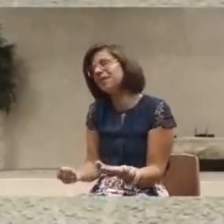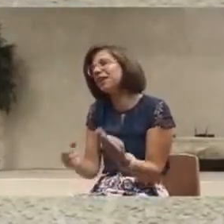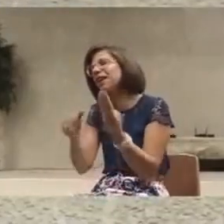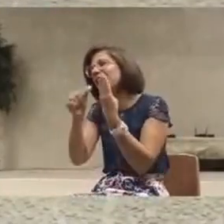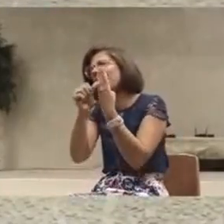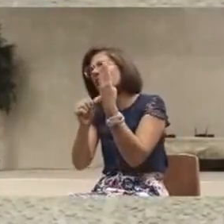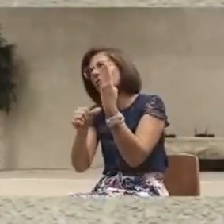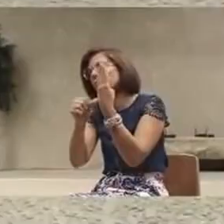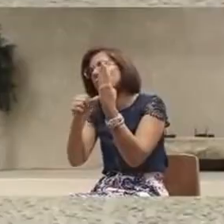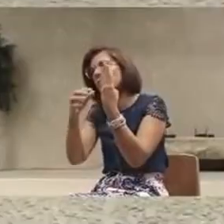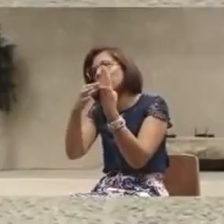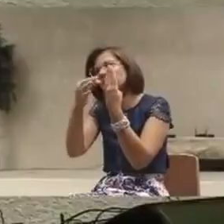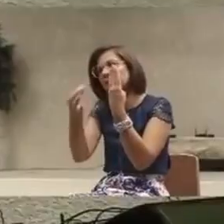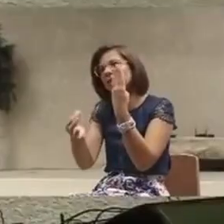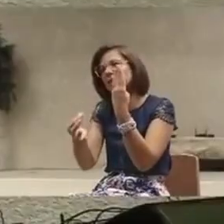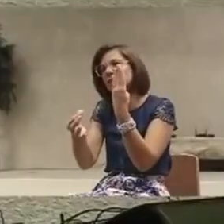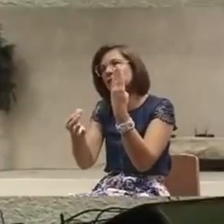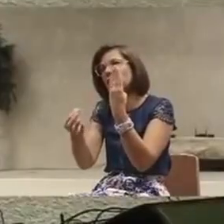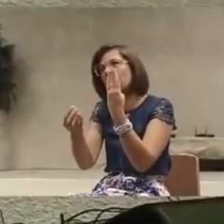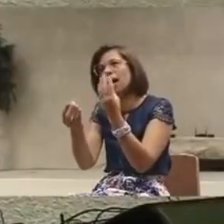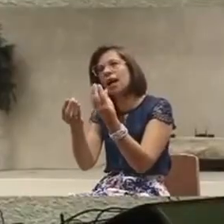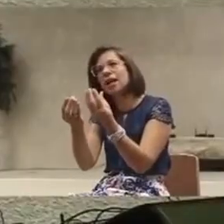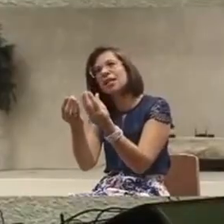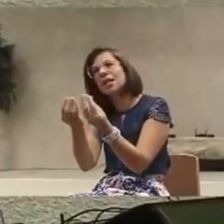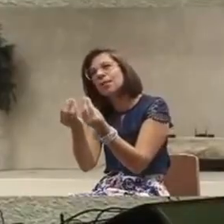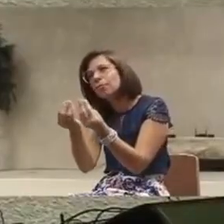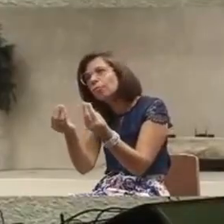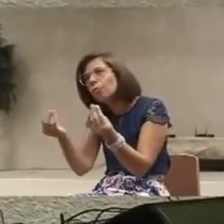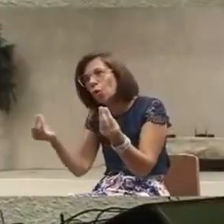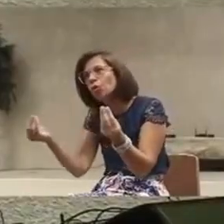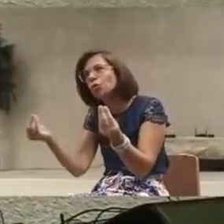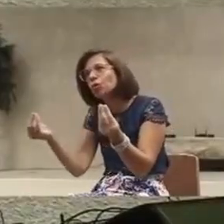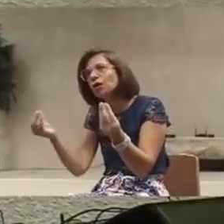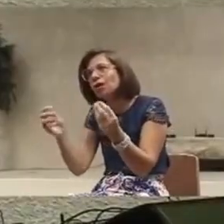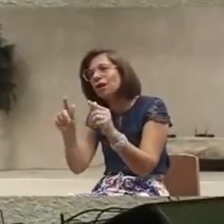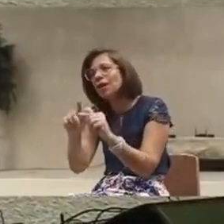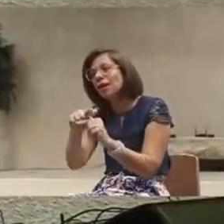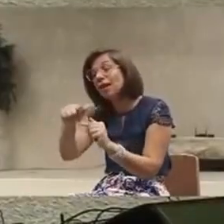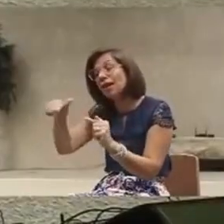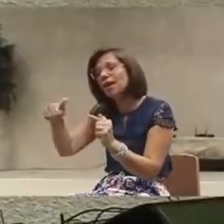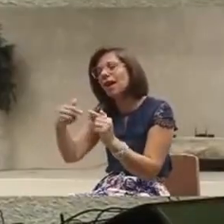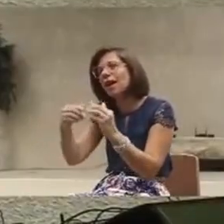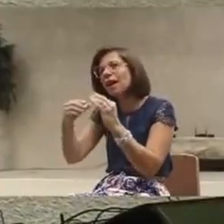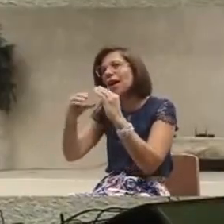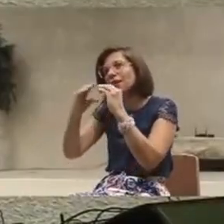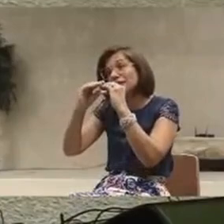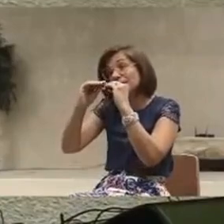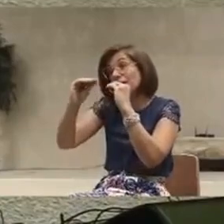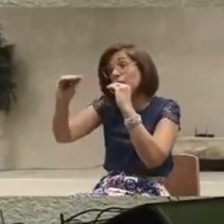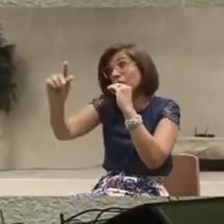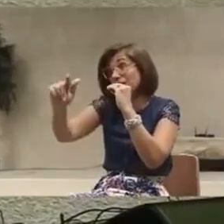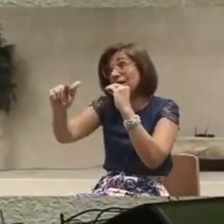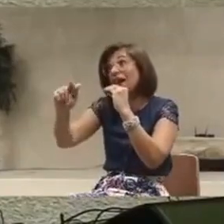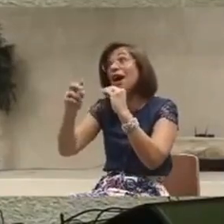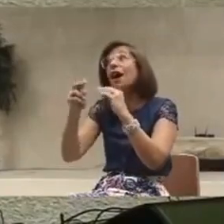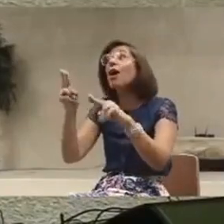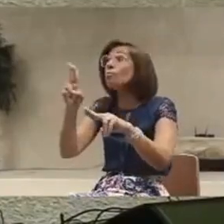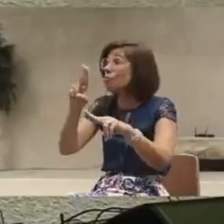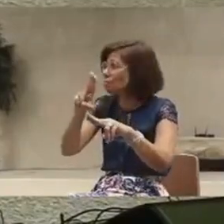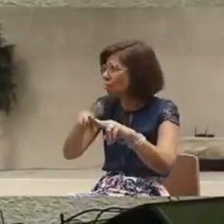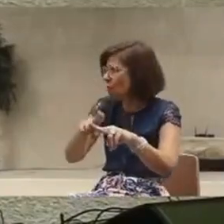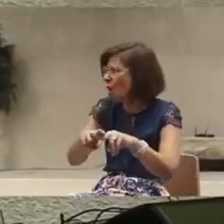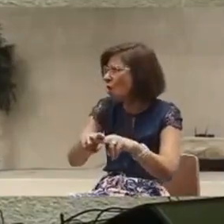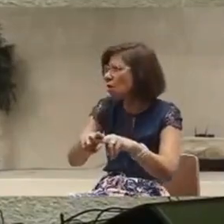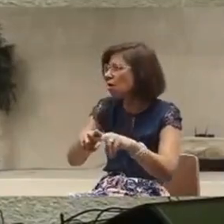ils sont morts dans le désert. Parce qu'ils n'ont pas su surmonter. Ils n'ont pas su surmonter ce